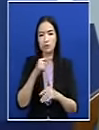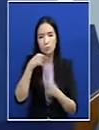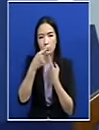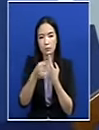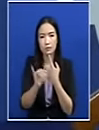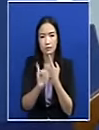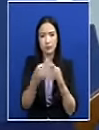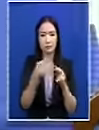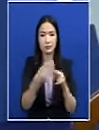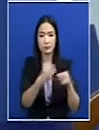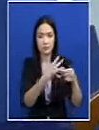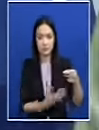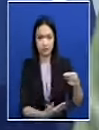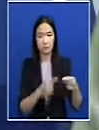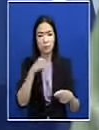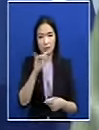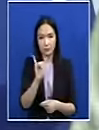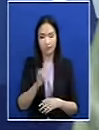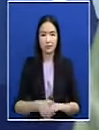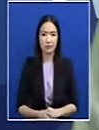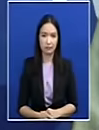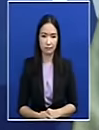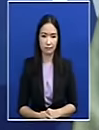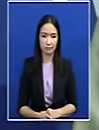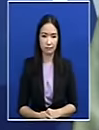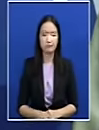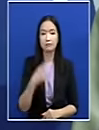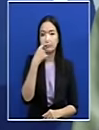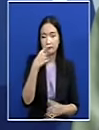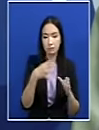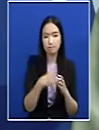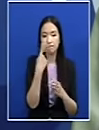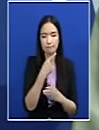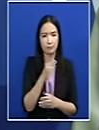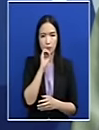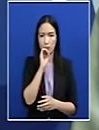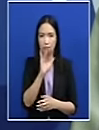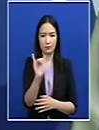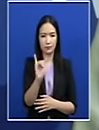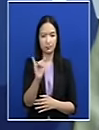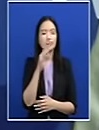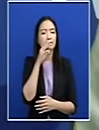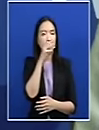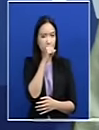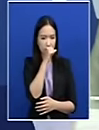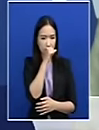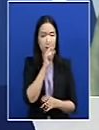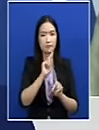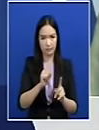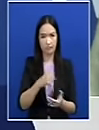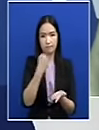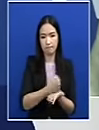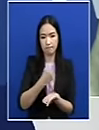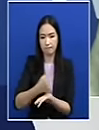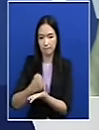พูดเรื่องรายชื่อในตอนนี ้นี่แหละค่ะเป็นใครกลุ่มไหนยังบอกไม่ได้นะคะว่าเป็นการทำงานในทางลับแต่ว่าพบว่าจดทะเบียนทั้